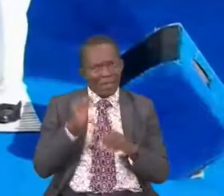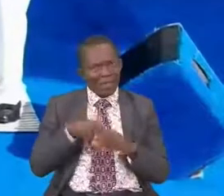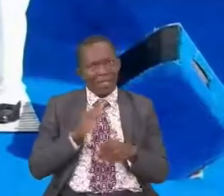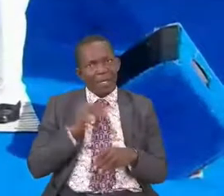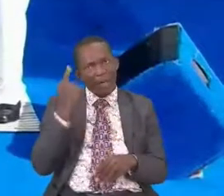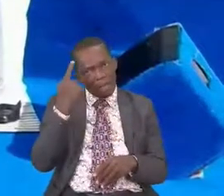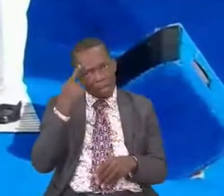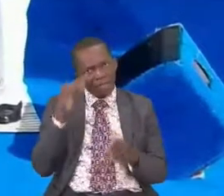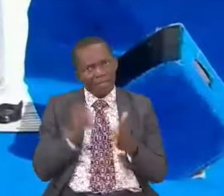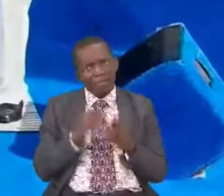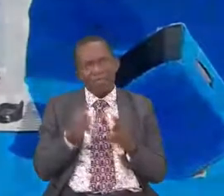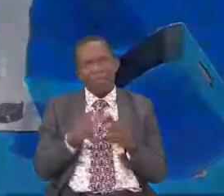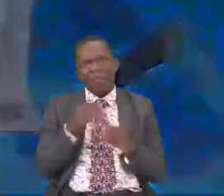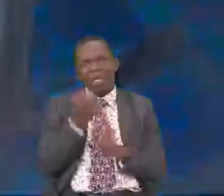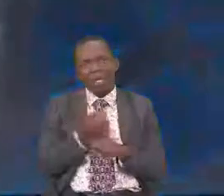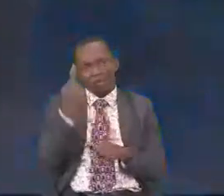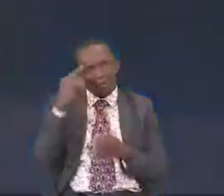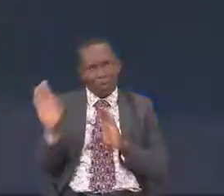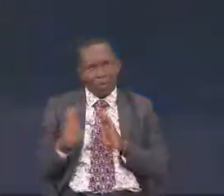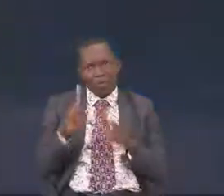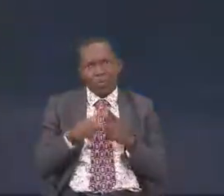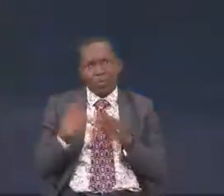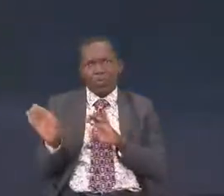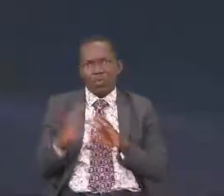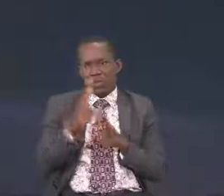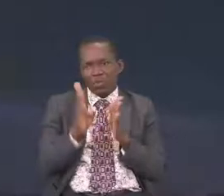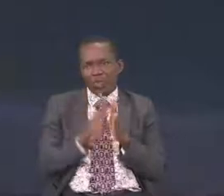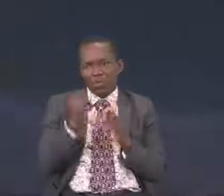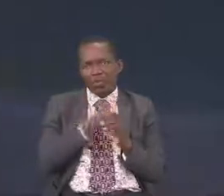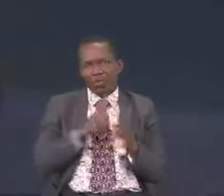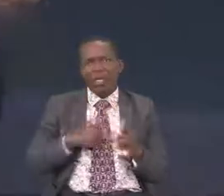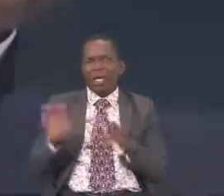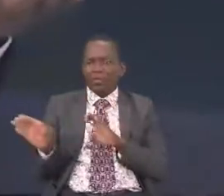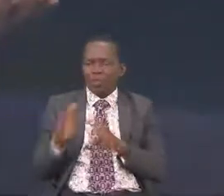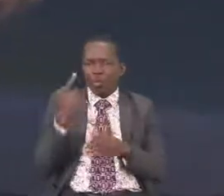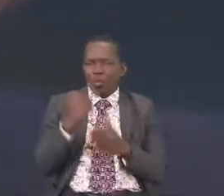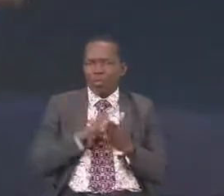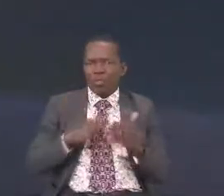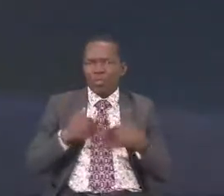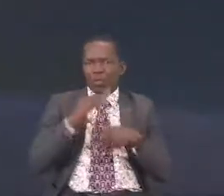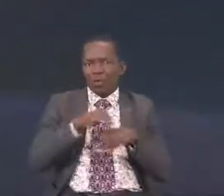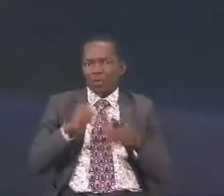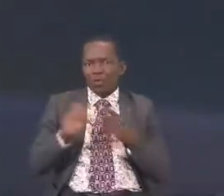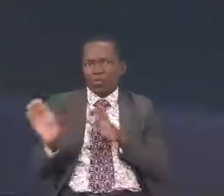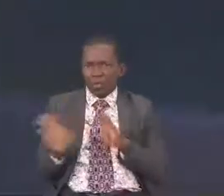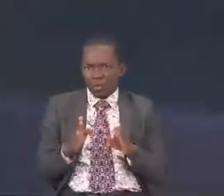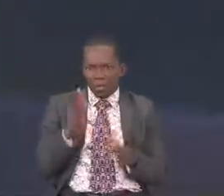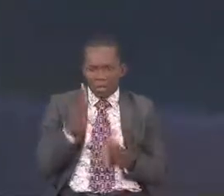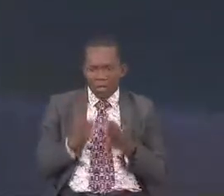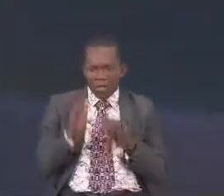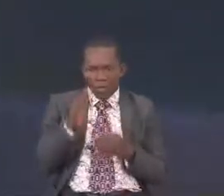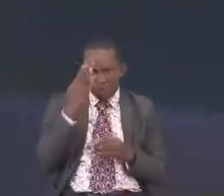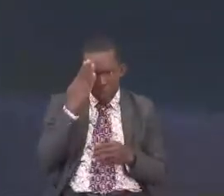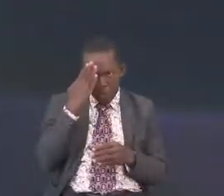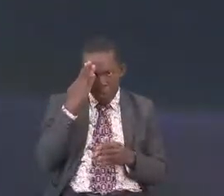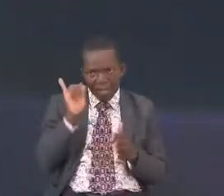difficile d'aller de l'avant et de faire ce que Dieu veut que nous fassions. Même si tu sais, et si aujourd'hui tu as